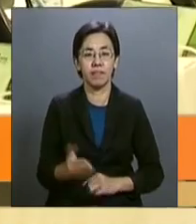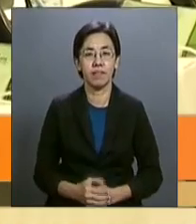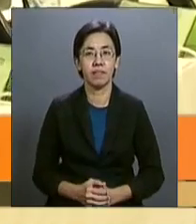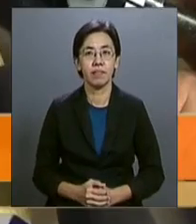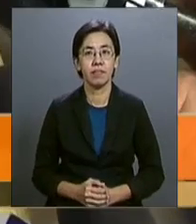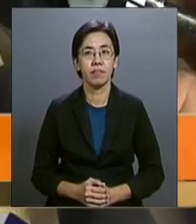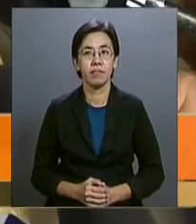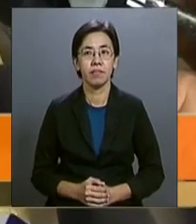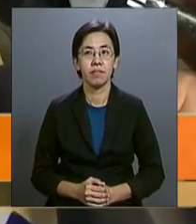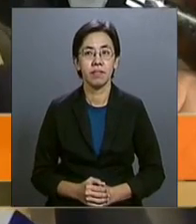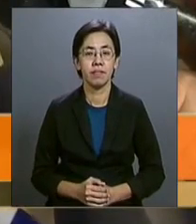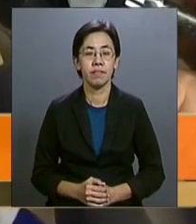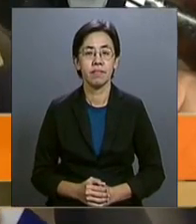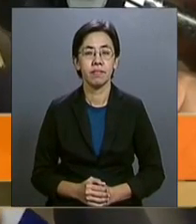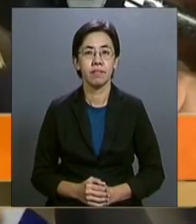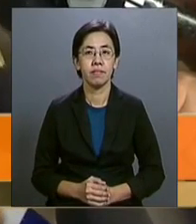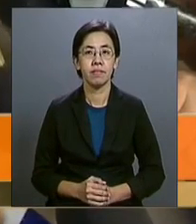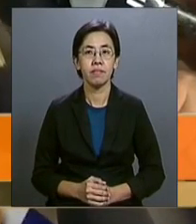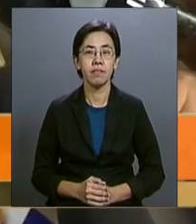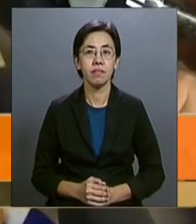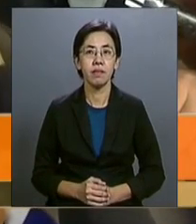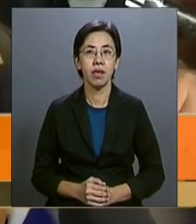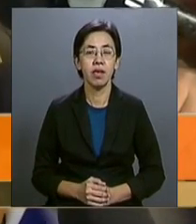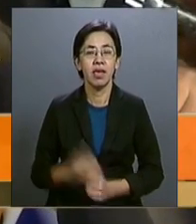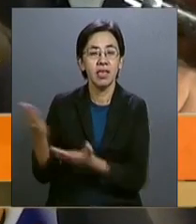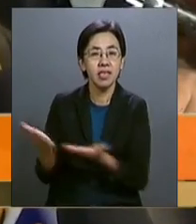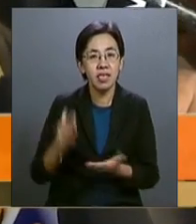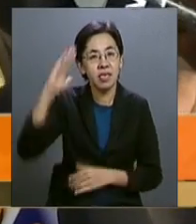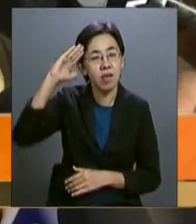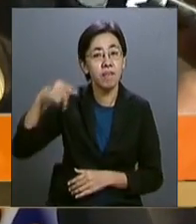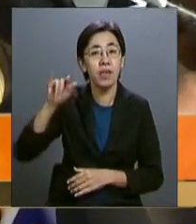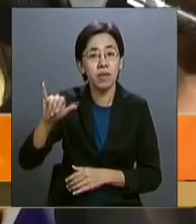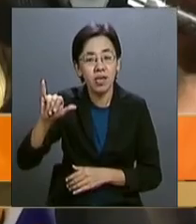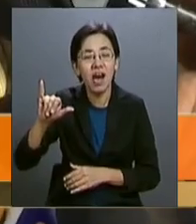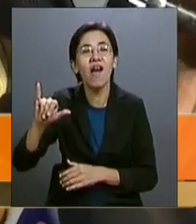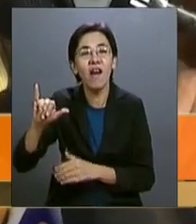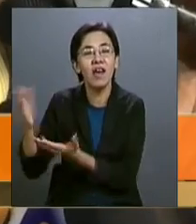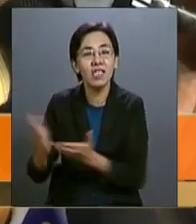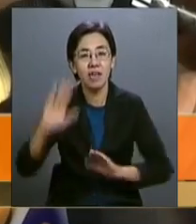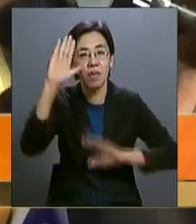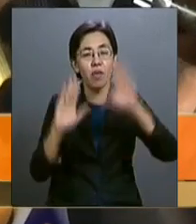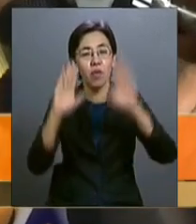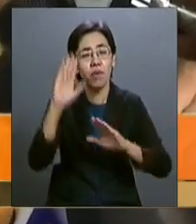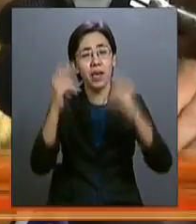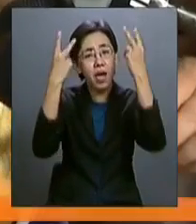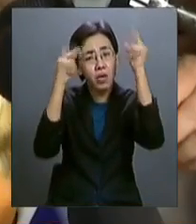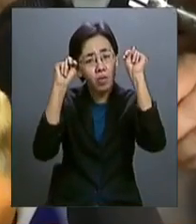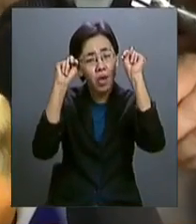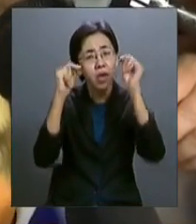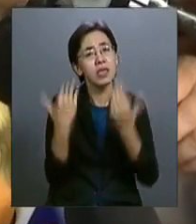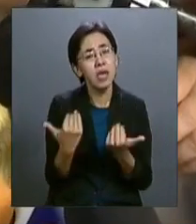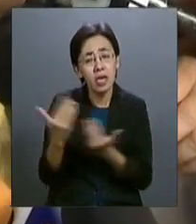คือก่อนหน้านี้มันมีคำว่าจะไปเชิญพลเอกประยุทธ์มาโหวตในสภาเพื่อเป็นนายกเนี่ยตรงนี้พอ